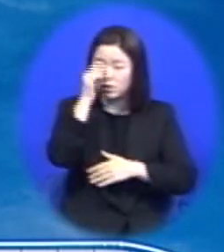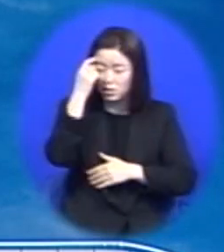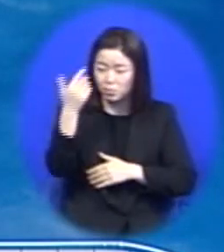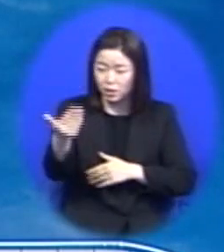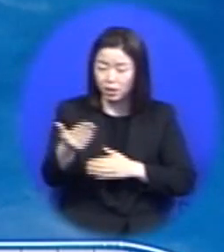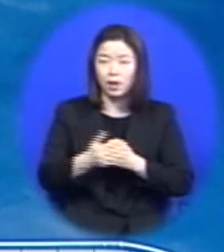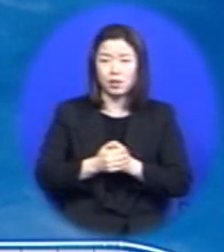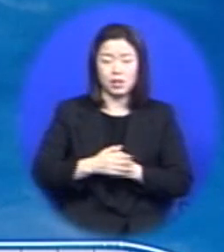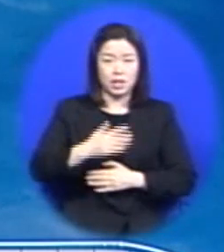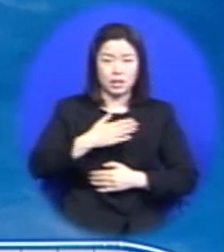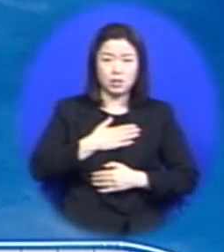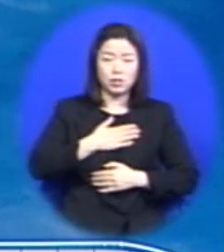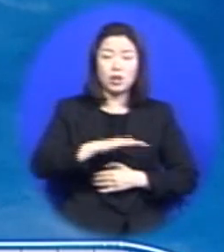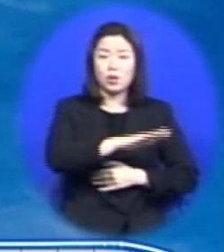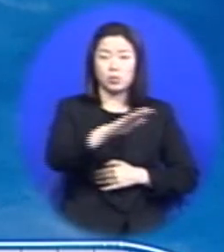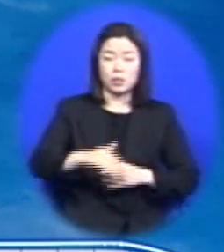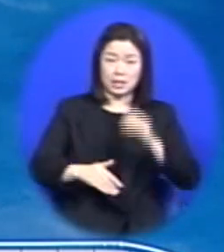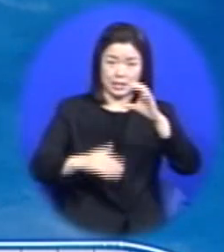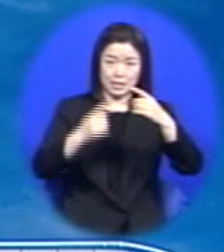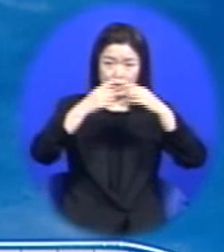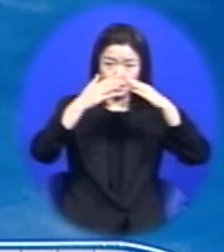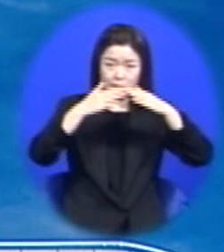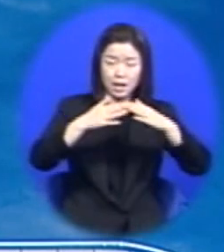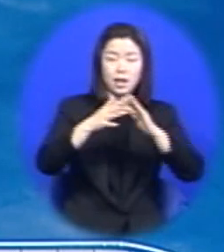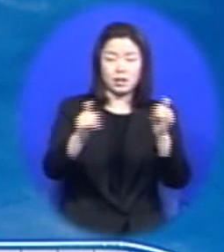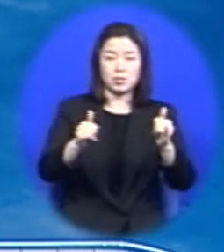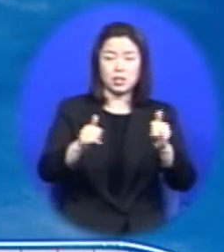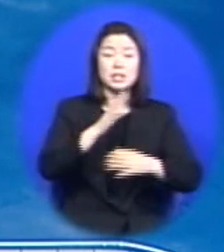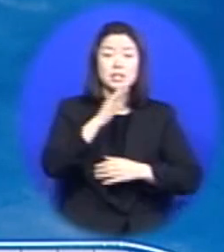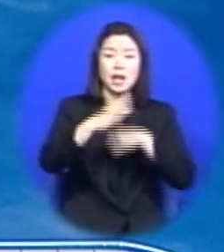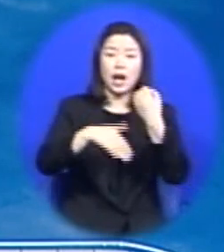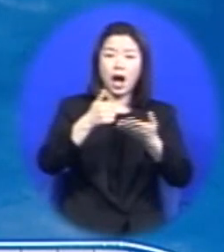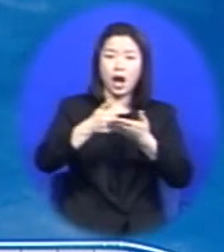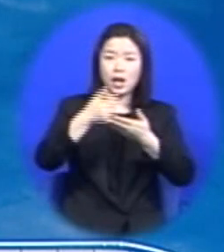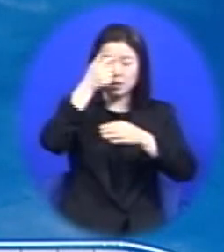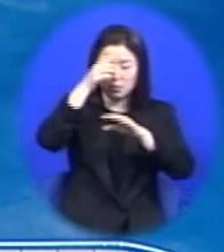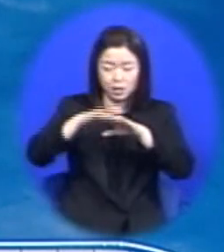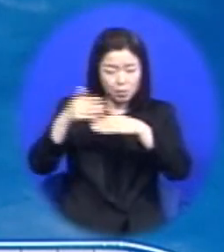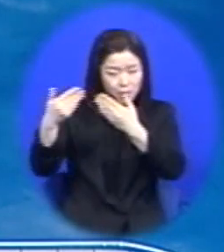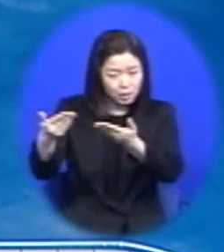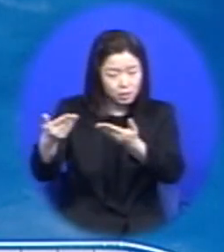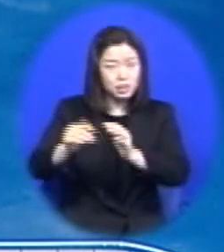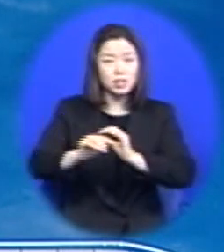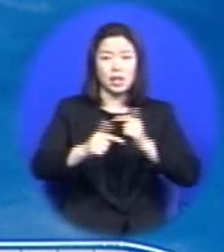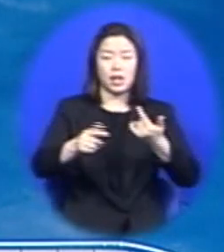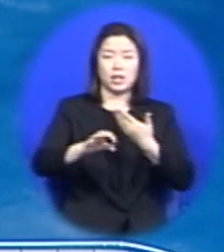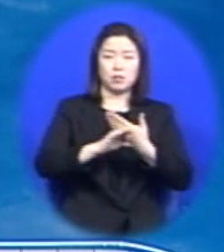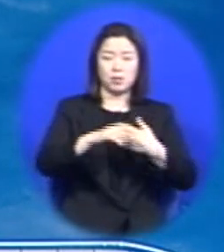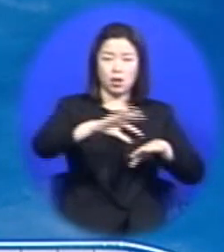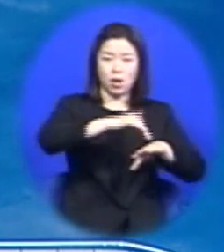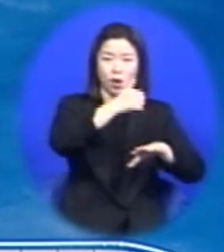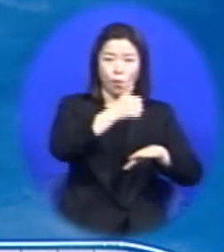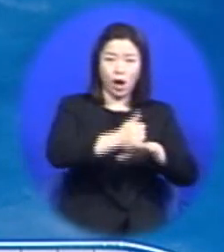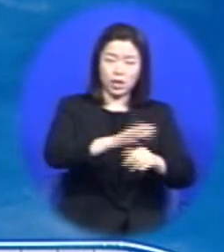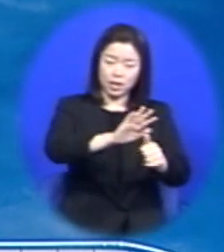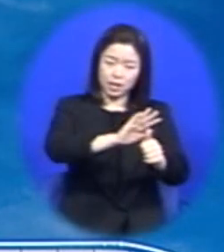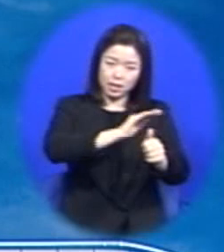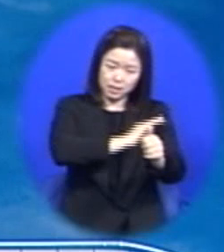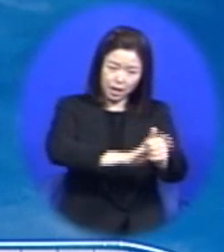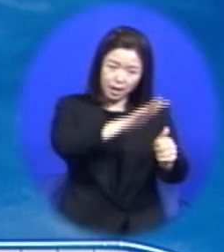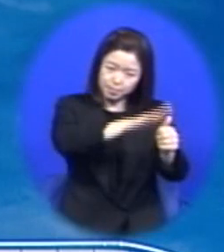저는 우리 교인들이 진짜 하나님을 예배하는지, 황제에게 잘 보이려고 예배를 나오는지 그걸